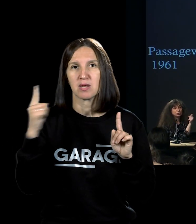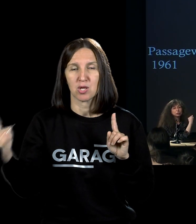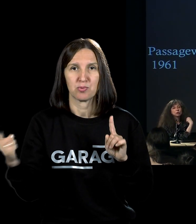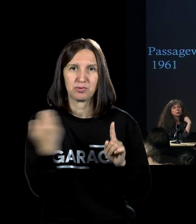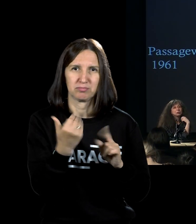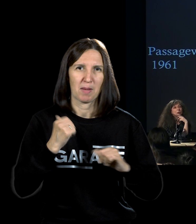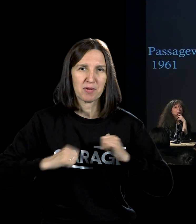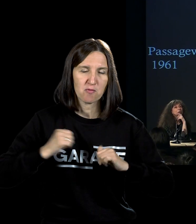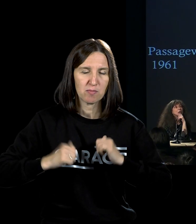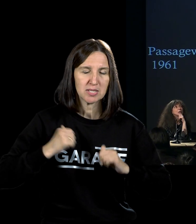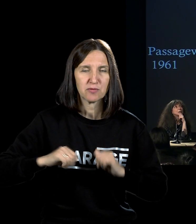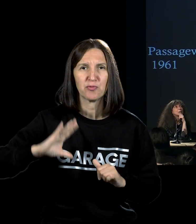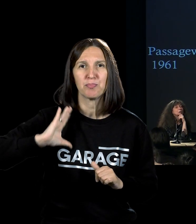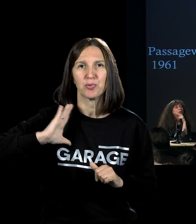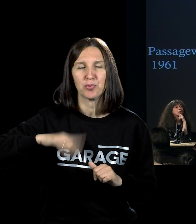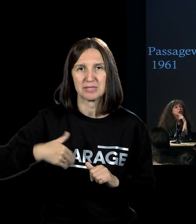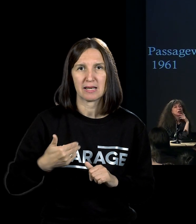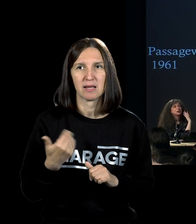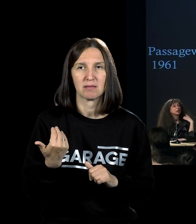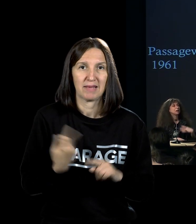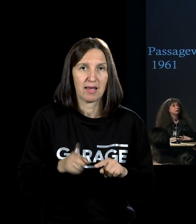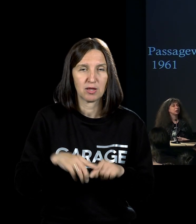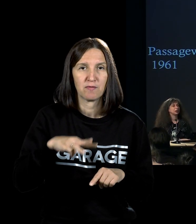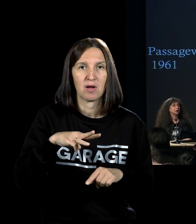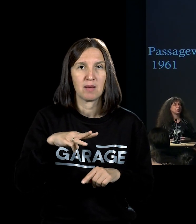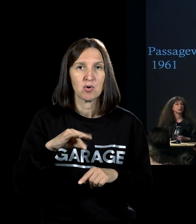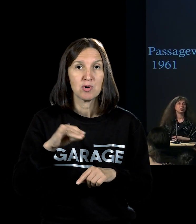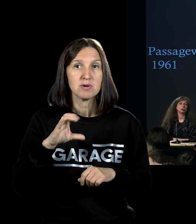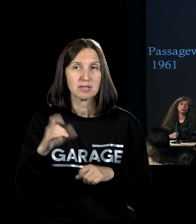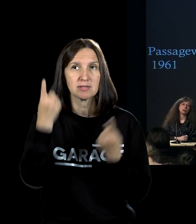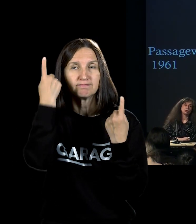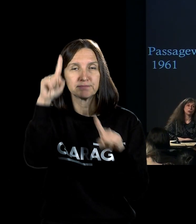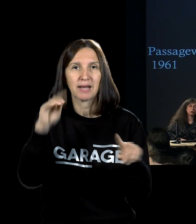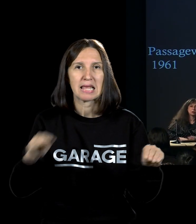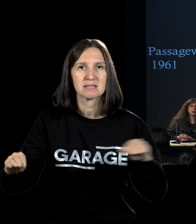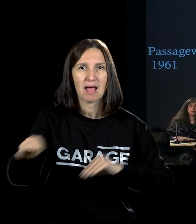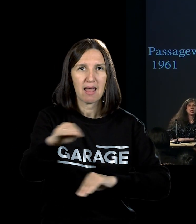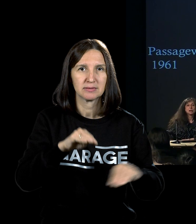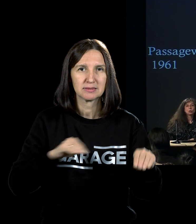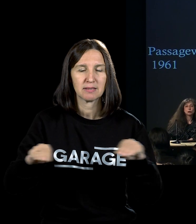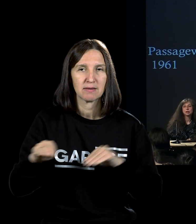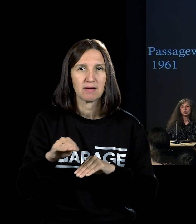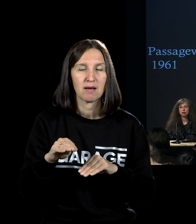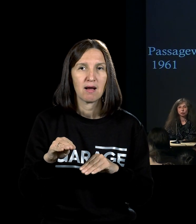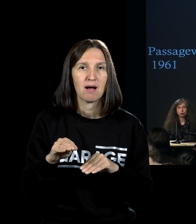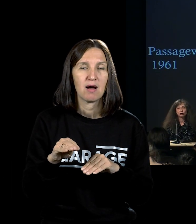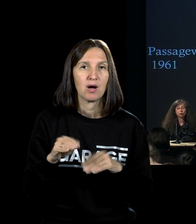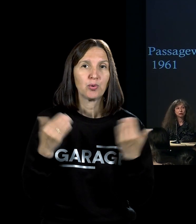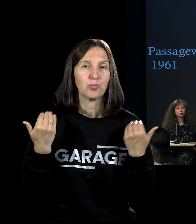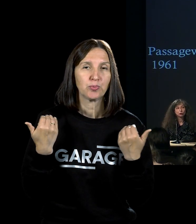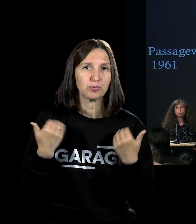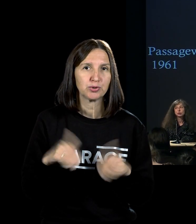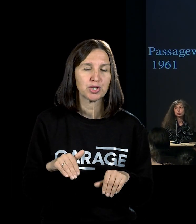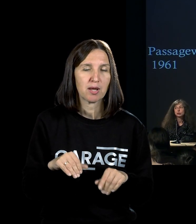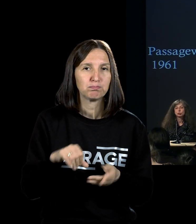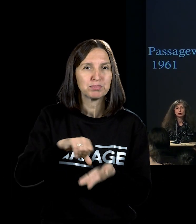с перформансом, после Моррис начинает создавать инсталляции, в которых, собственно говоря, то тело, которое,